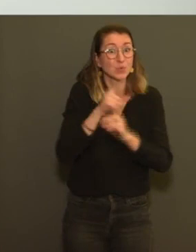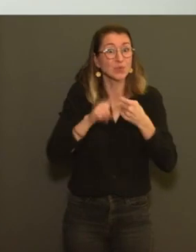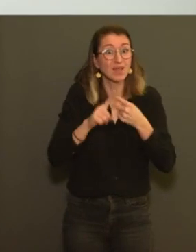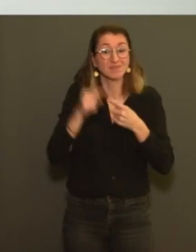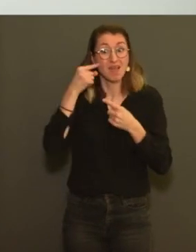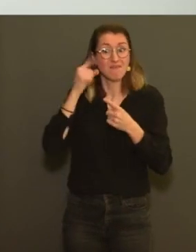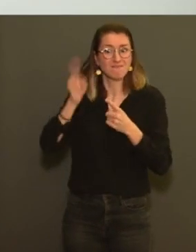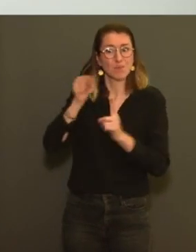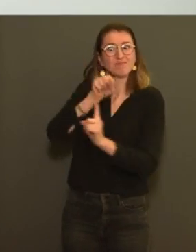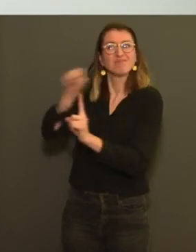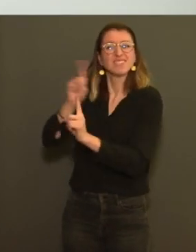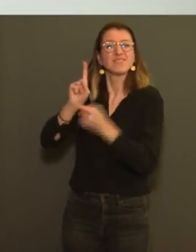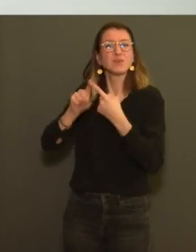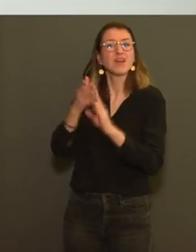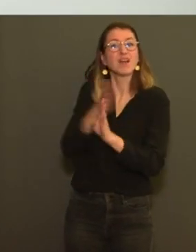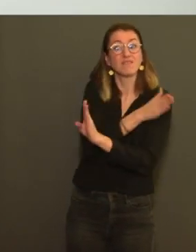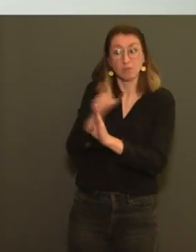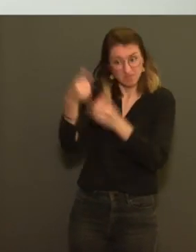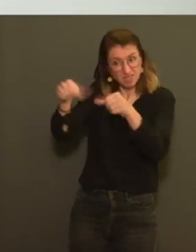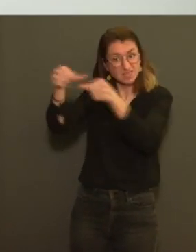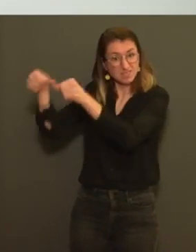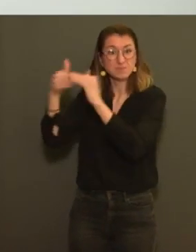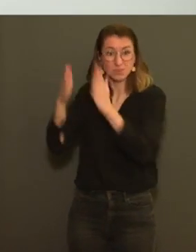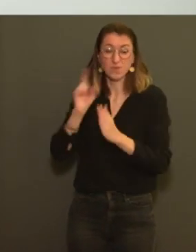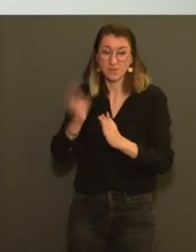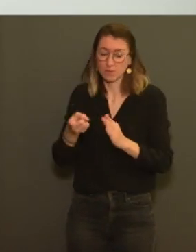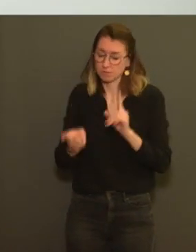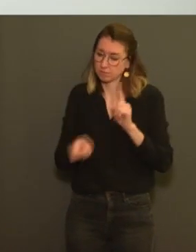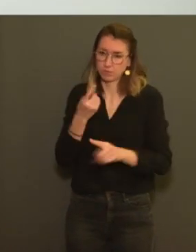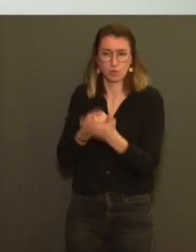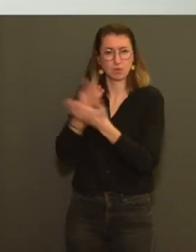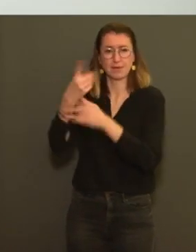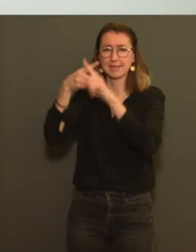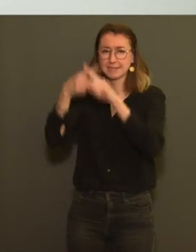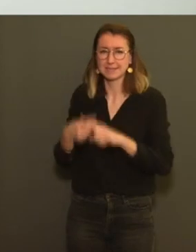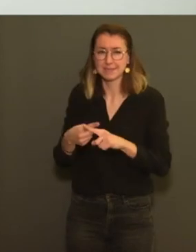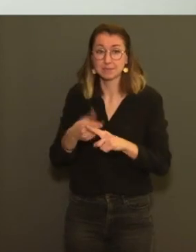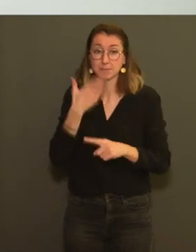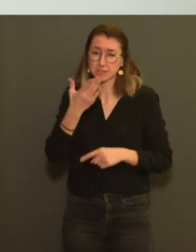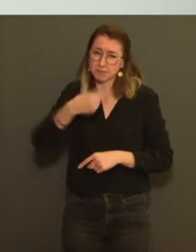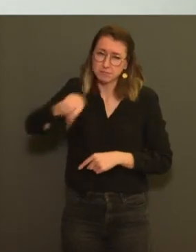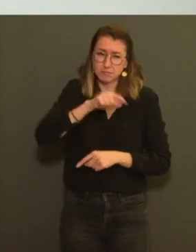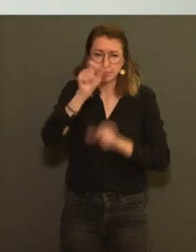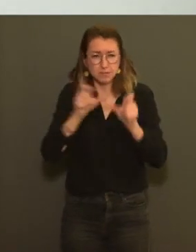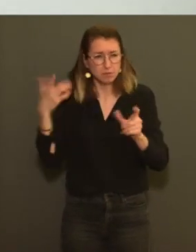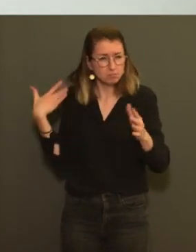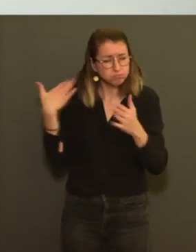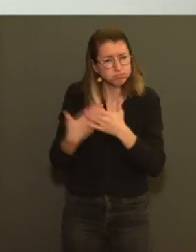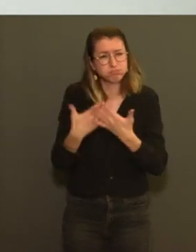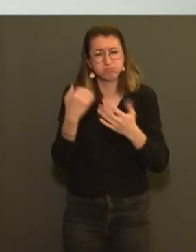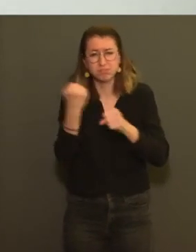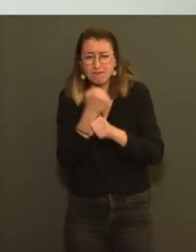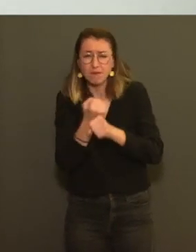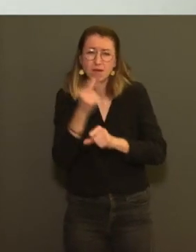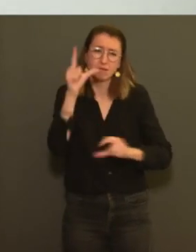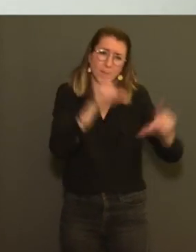un peu dépassés, c'est vrai, sur le terrain, au niveau des prélèvements, au niveau des laboratoires. Ils ont fait un gros job, ils ont encore un